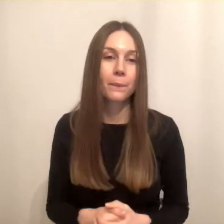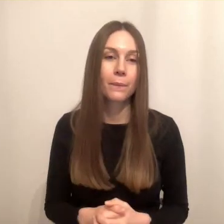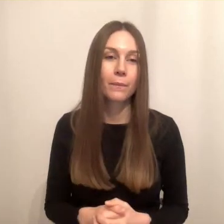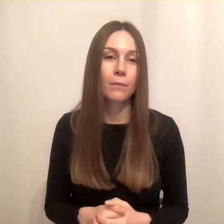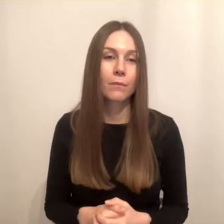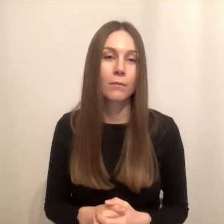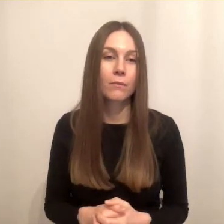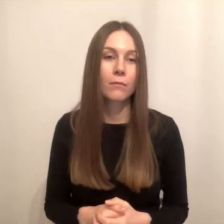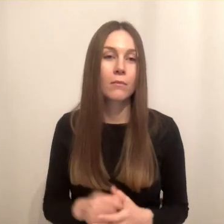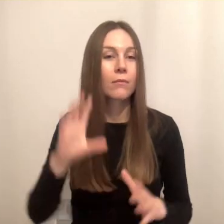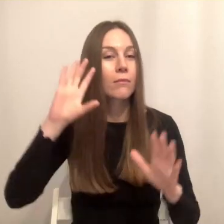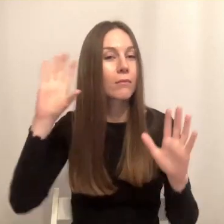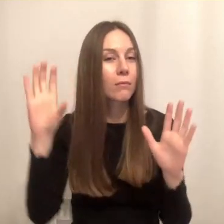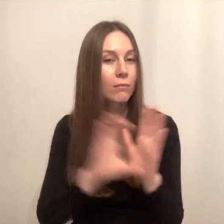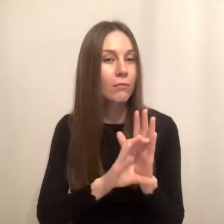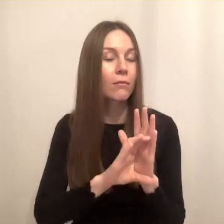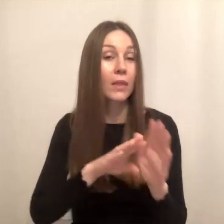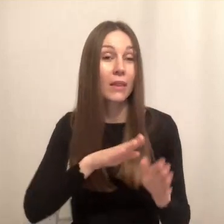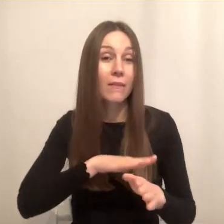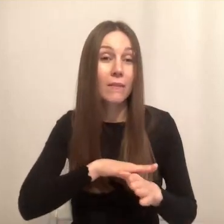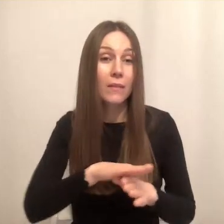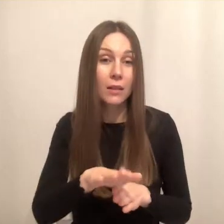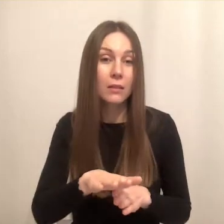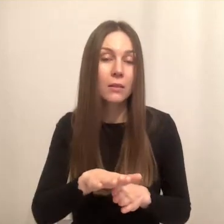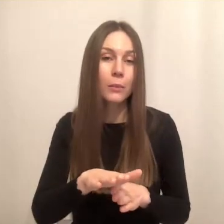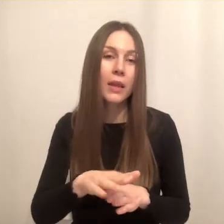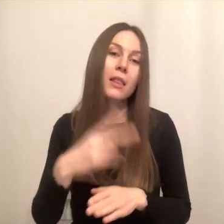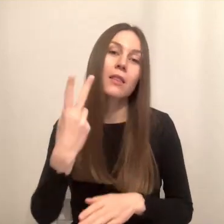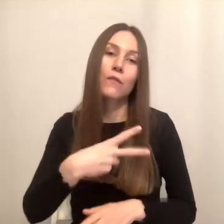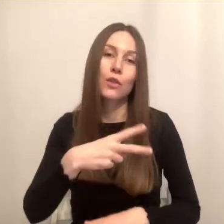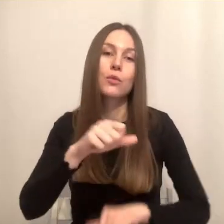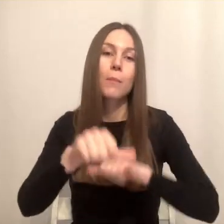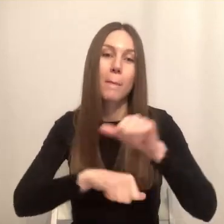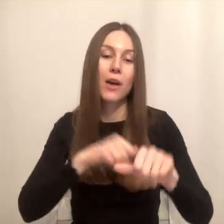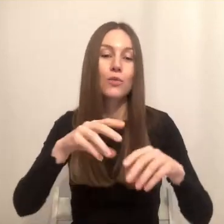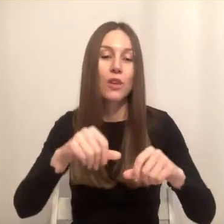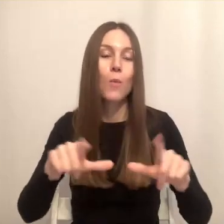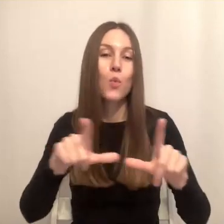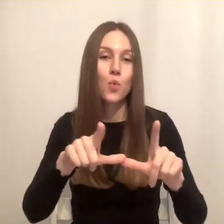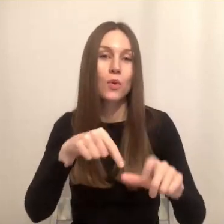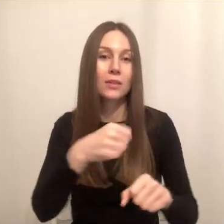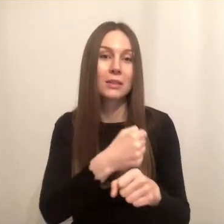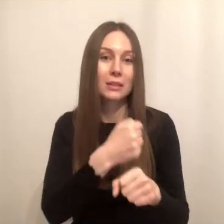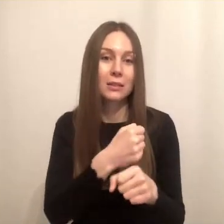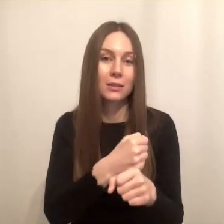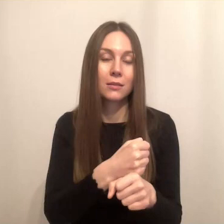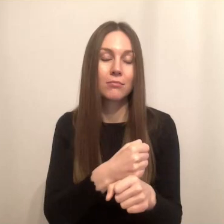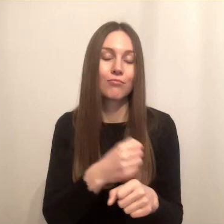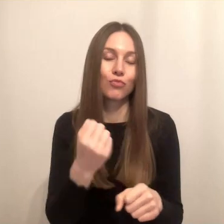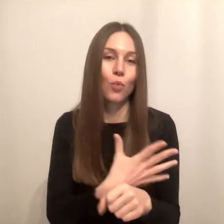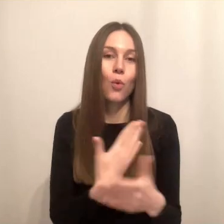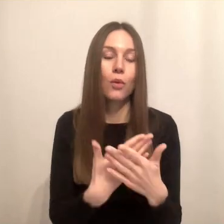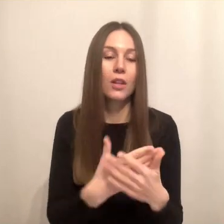įsipareigojimų vykdymas, to mane išmokė virš 20 metų darbą žemės ūkyje, kadangi žemės neįmanoma apgauti,